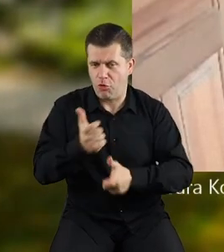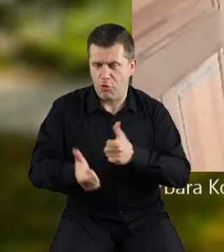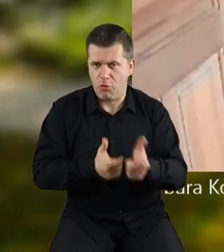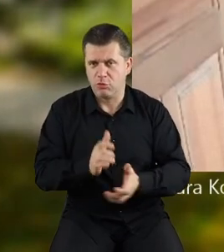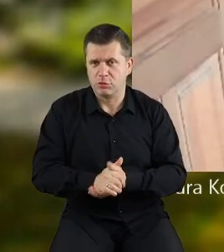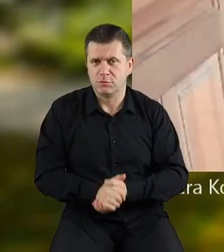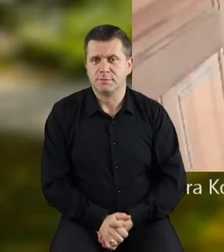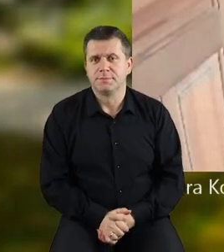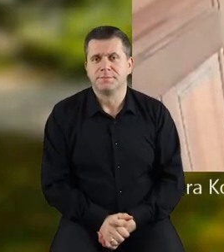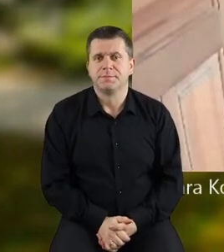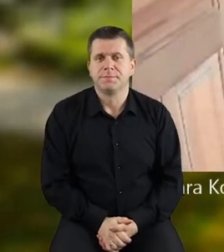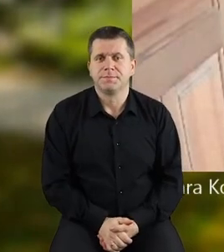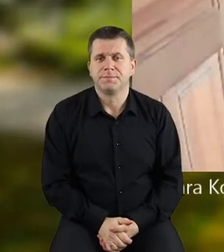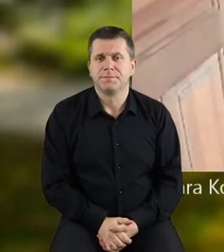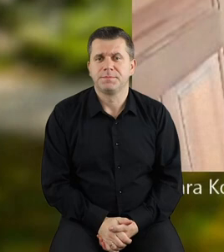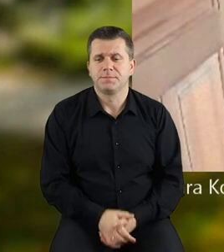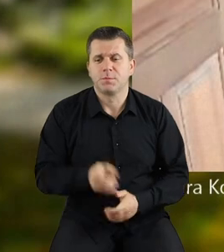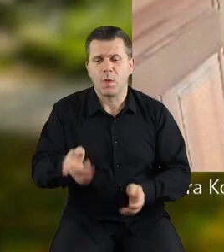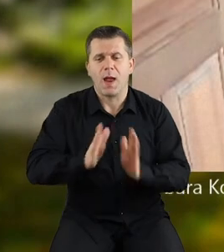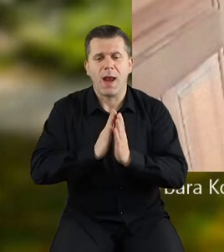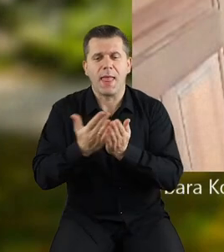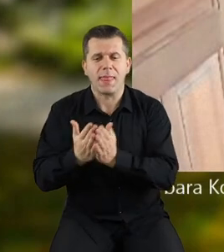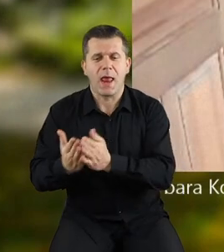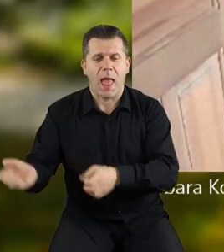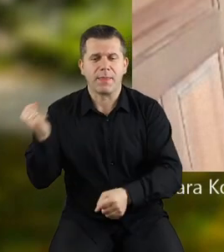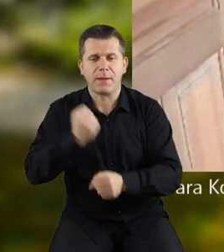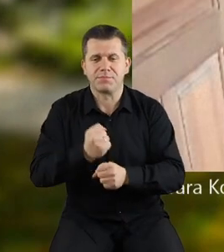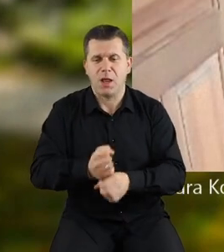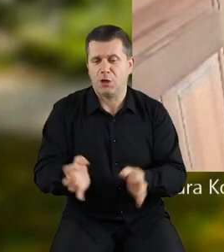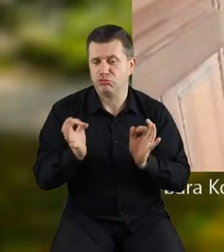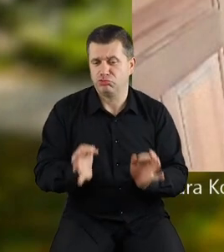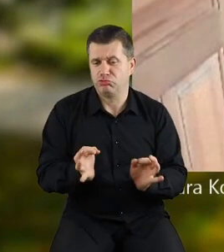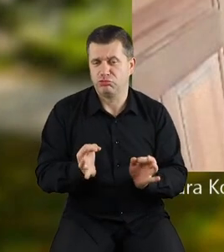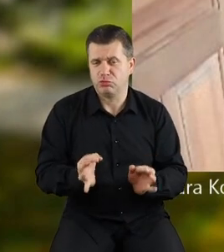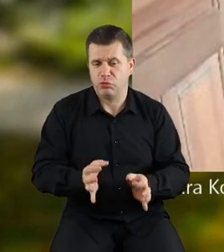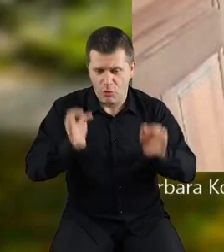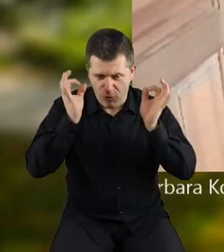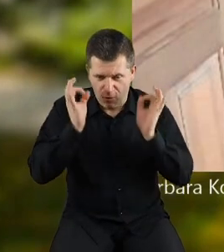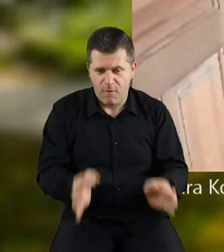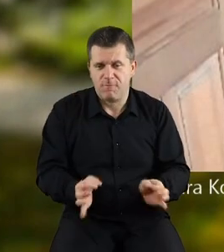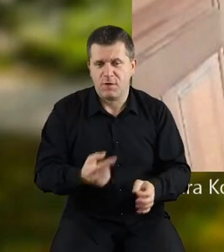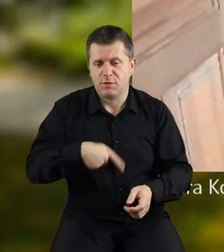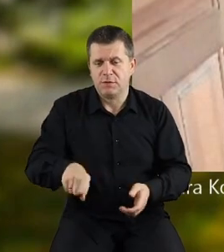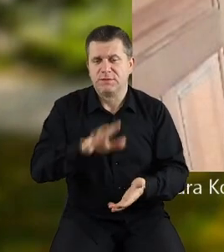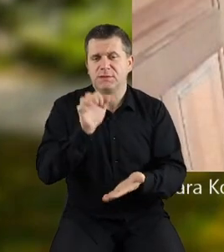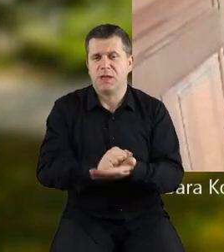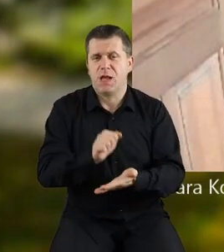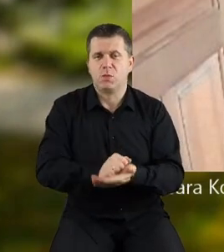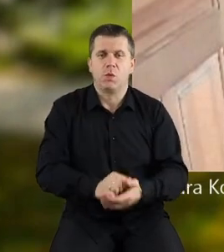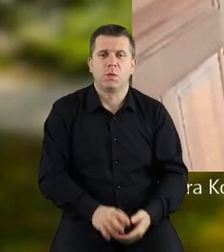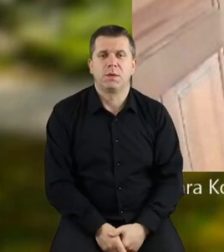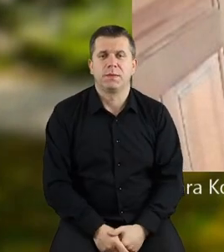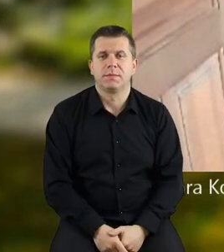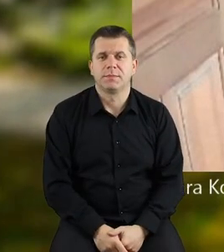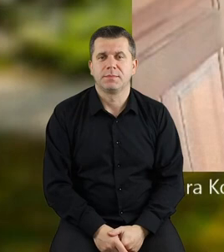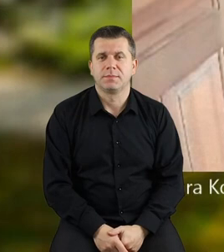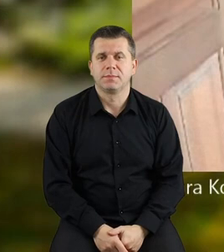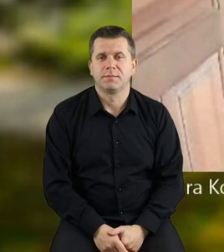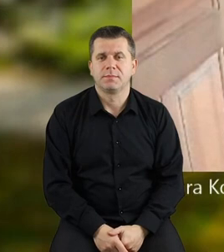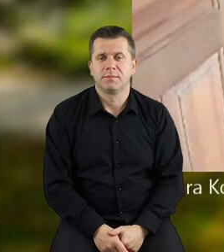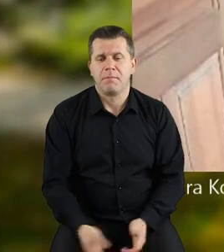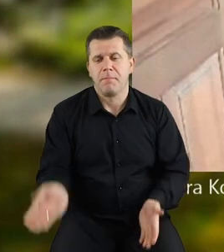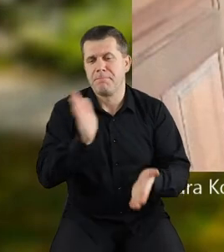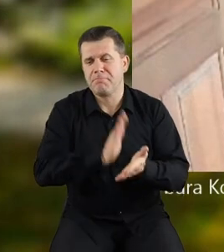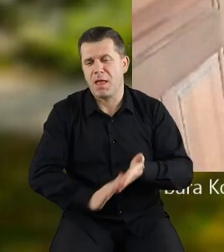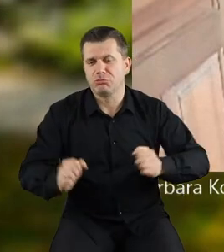uczyniony w stronę tej literackiej pracy, jaką dzisiaj już oficjalnie się zajmuję.